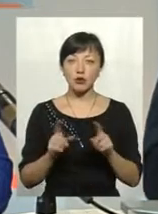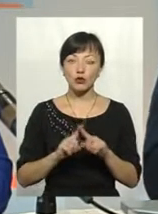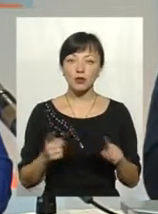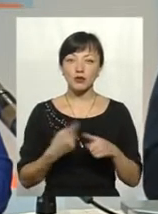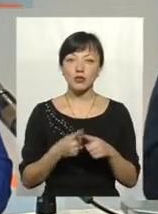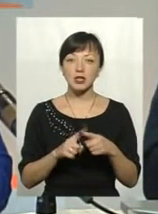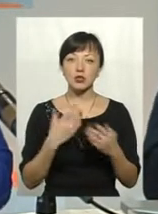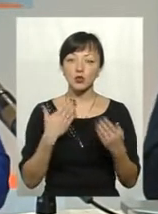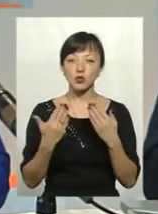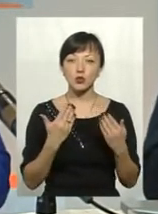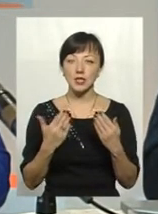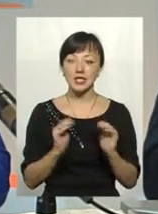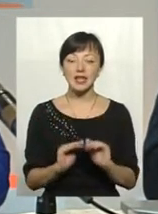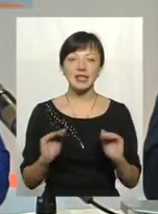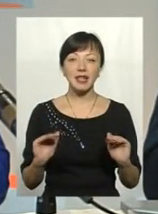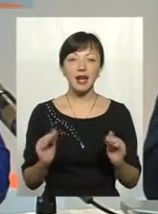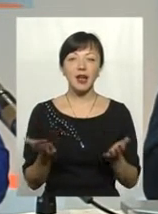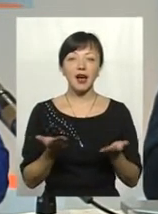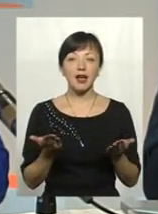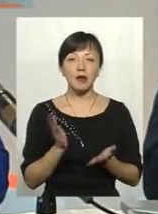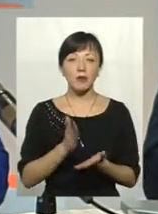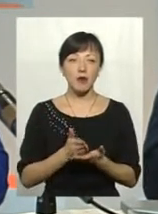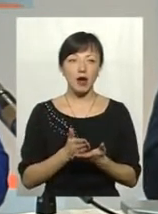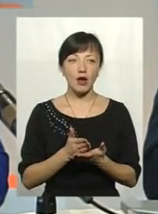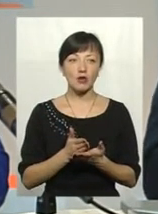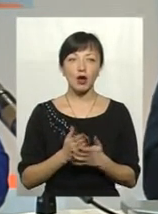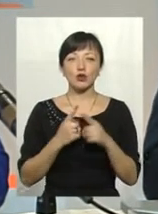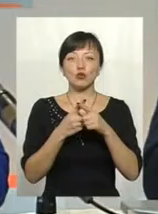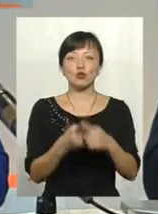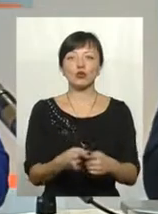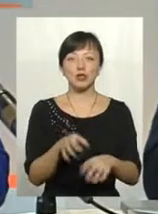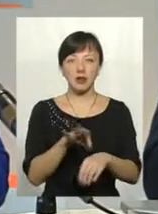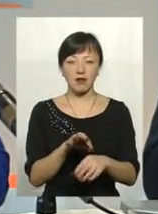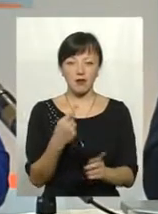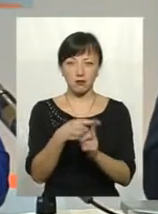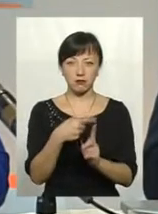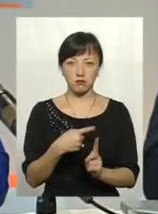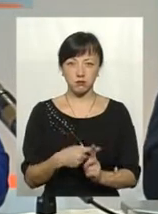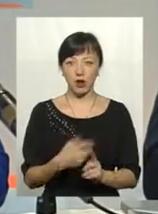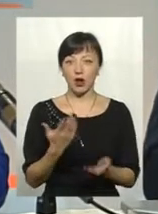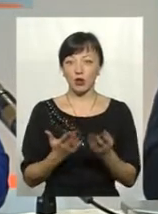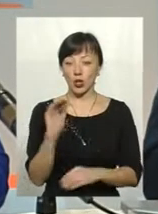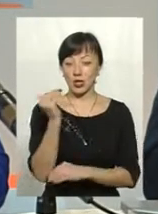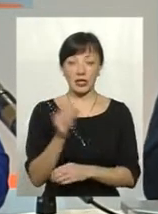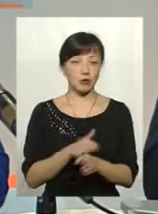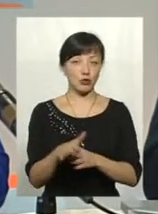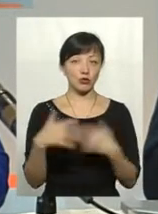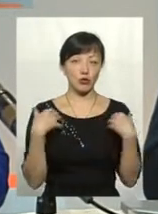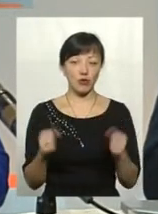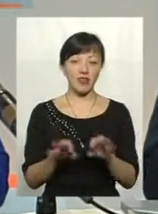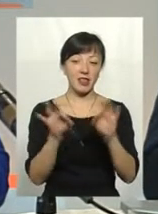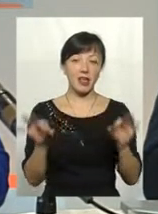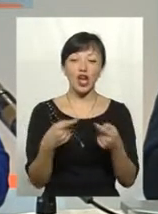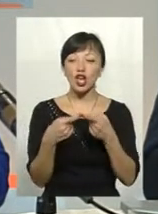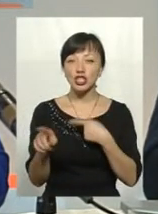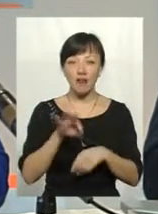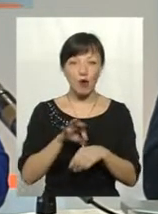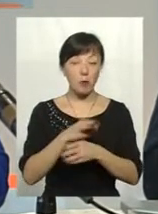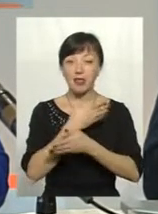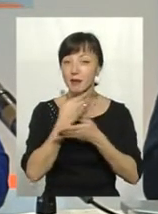може стосуватися тих діток, які мають супутню патологію. Якщо дитина абсолютно здорова, не має ніяких інших